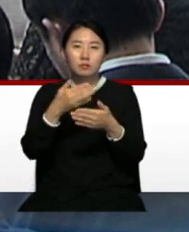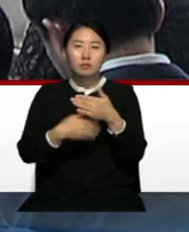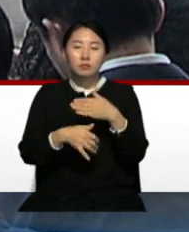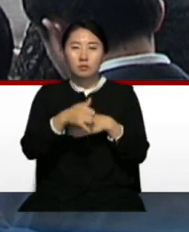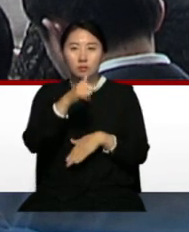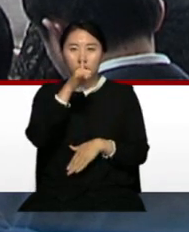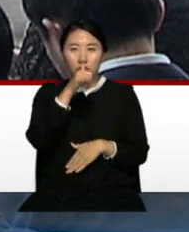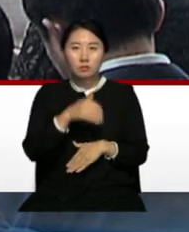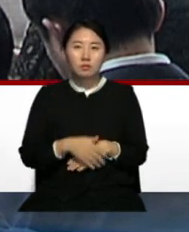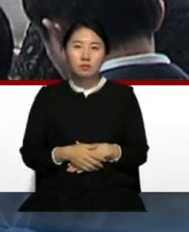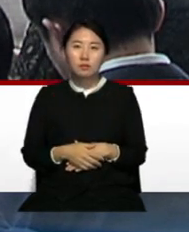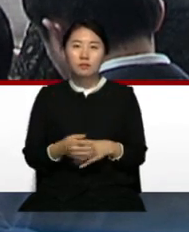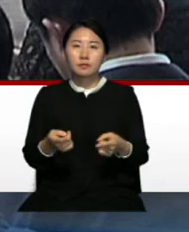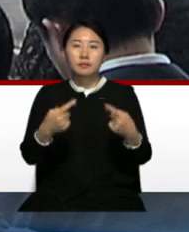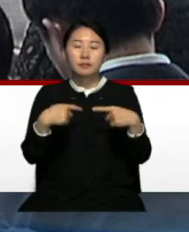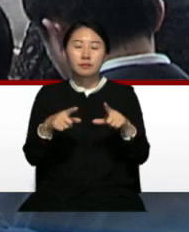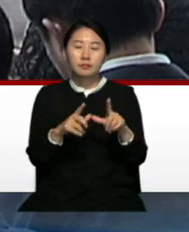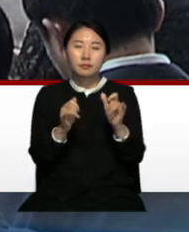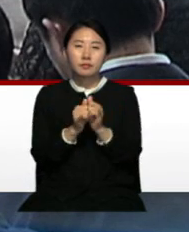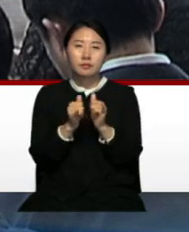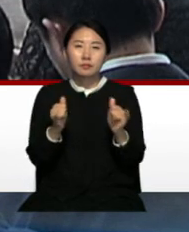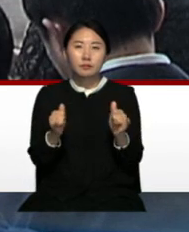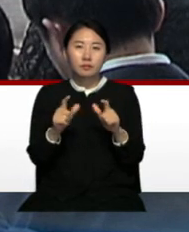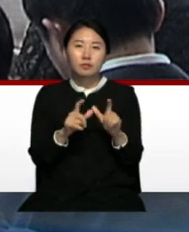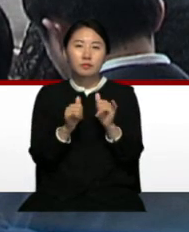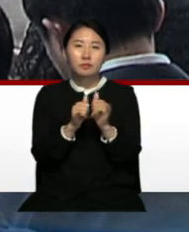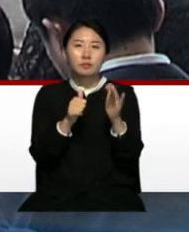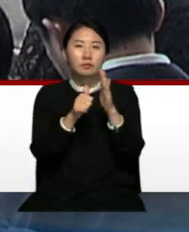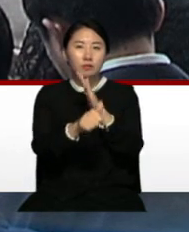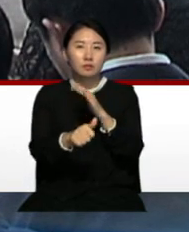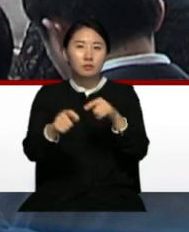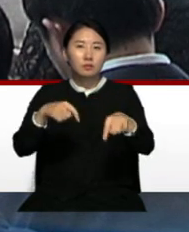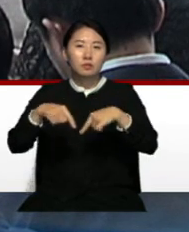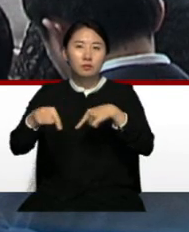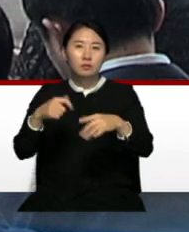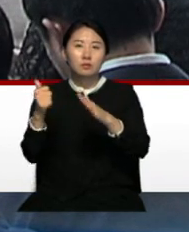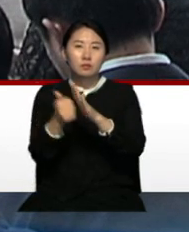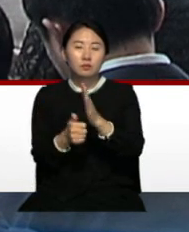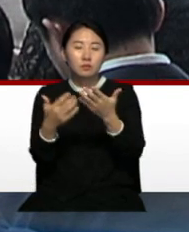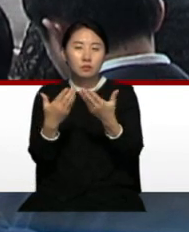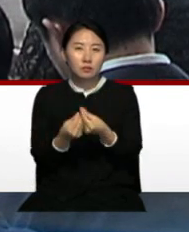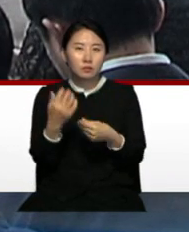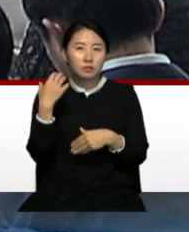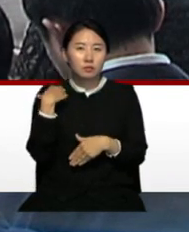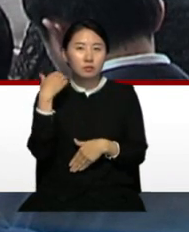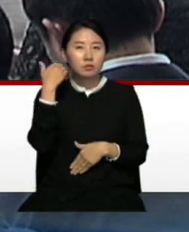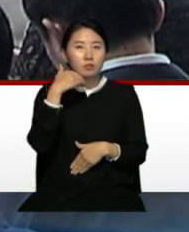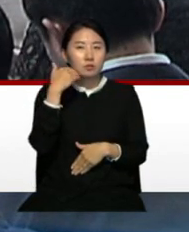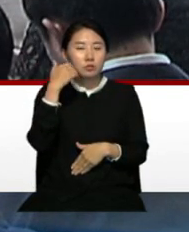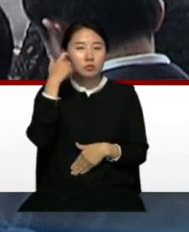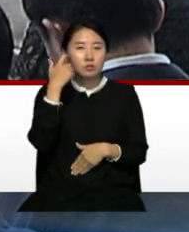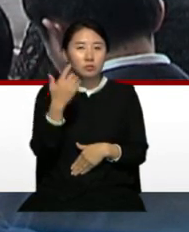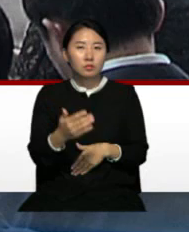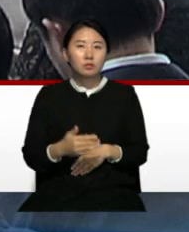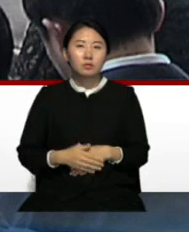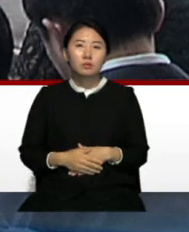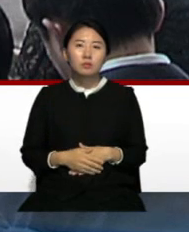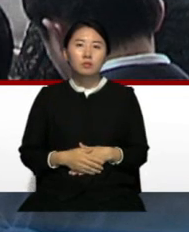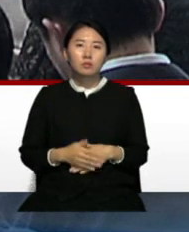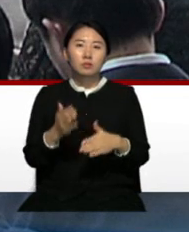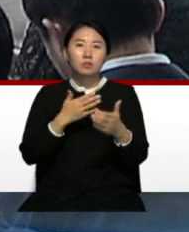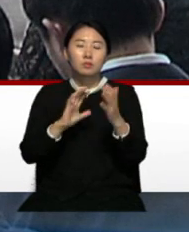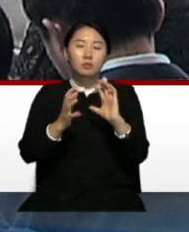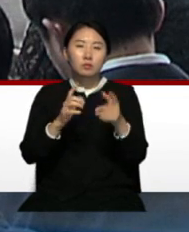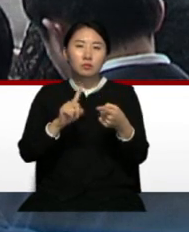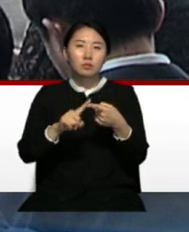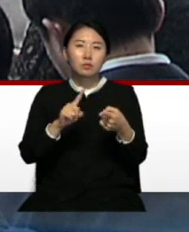있습니다. 협치에 참여하는 주민들의 대표성 그리고 정책이 실패할 경우 책임 소재에 관한 건데요.